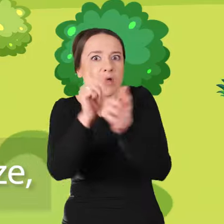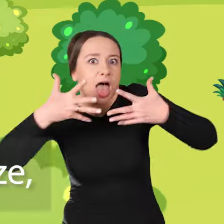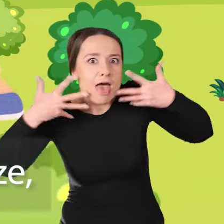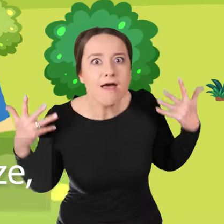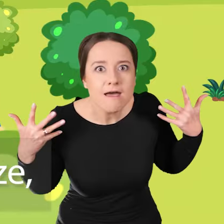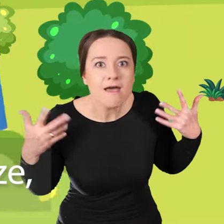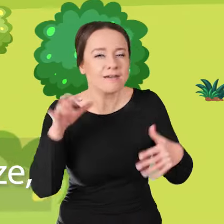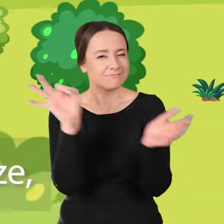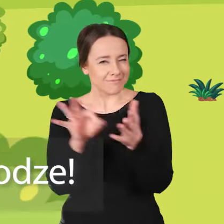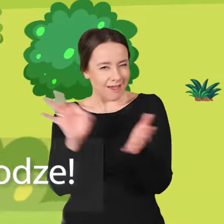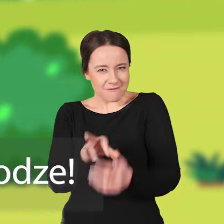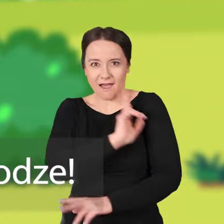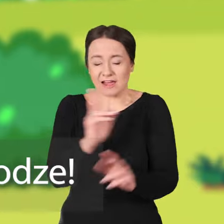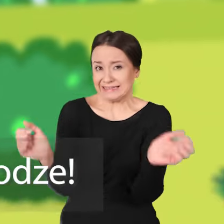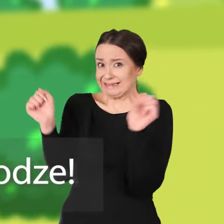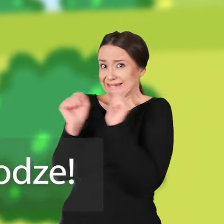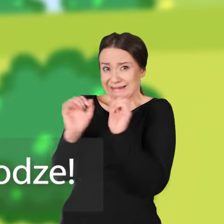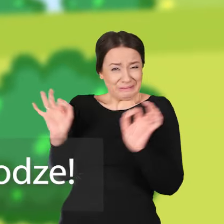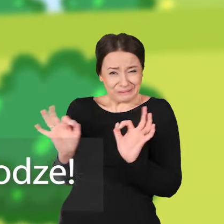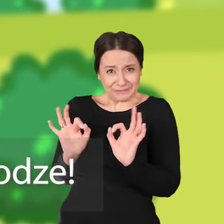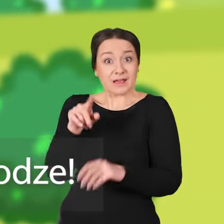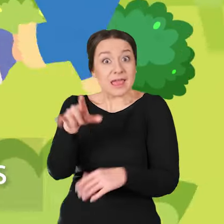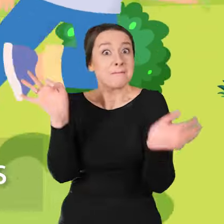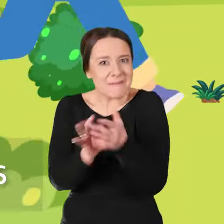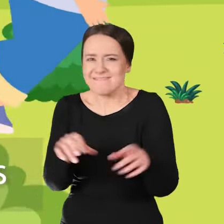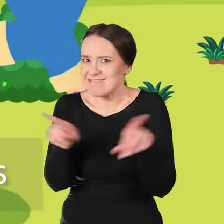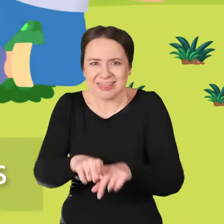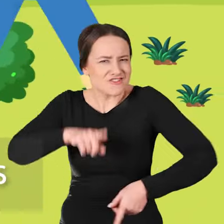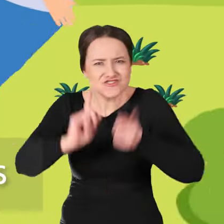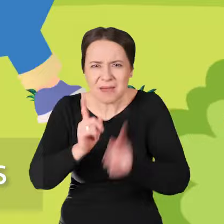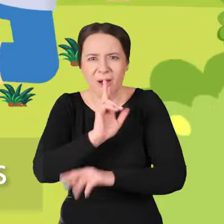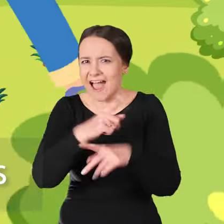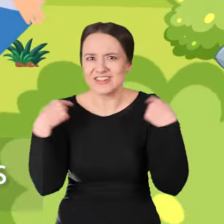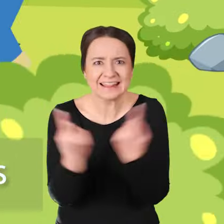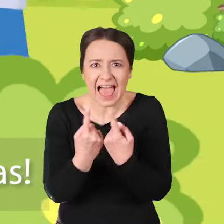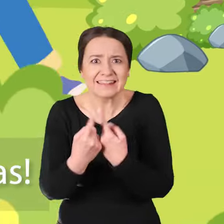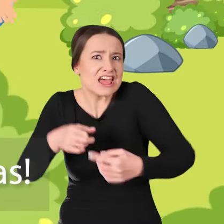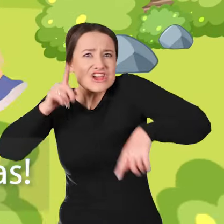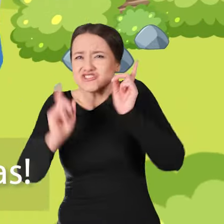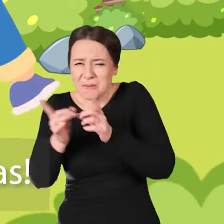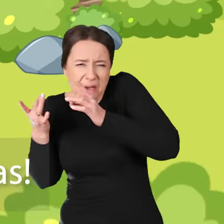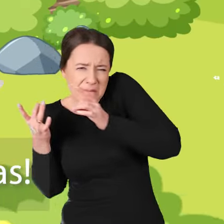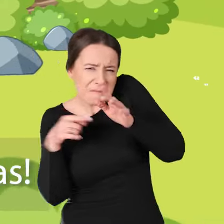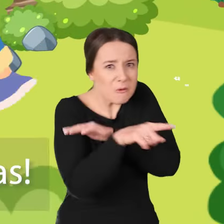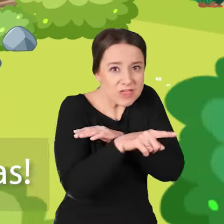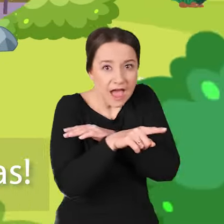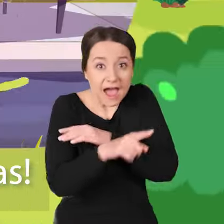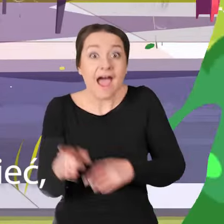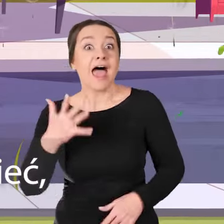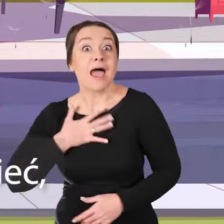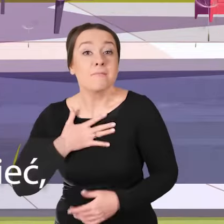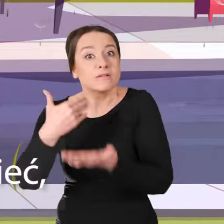tygrysa napotkał na drodze zapew każdy wystraszy i pewnie też szybko jak każdy z nas weźmiesz ze strachu swe nogi za